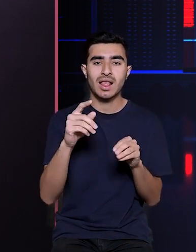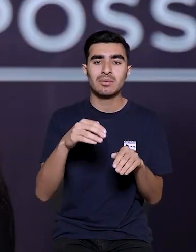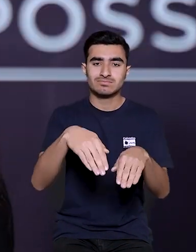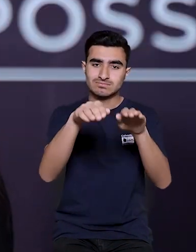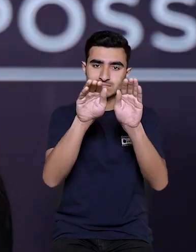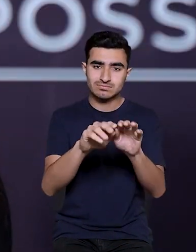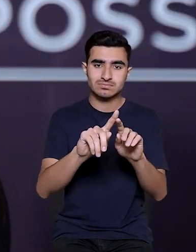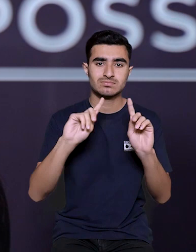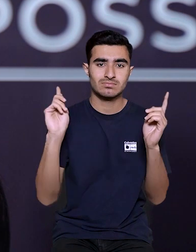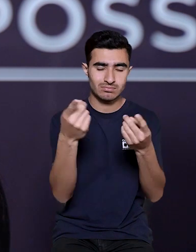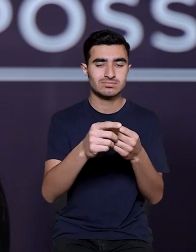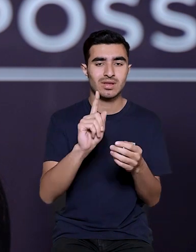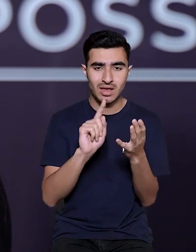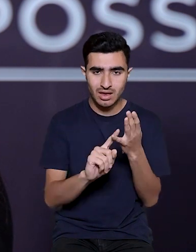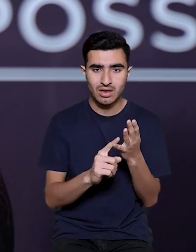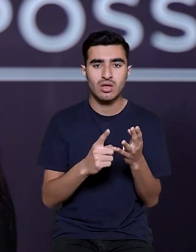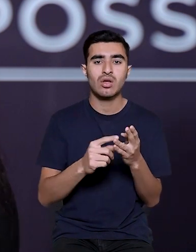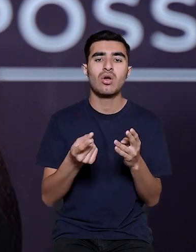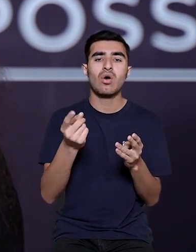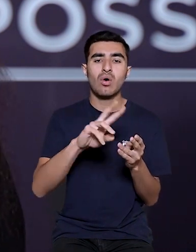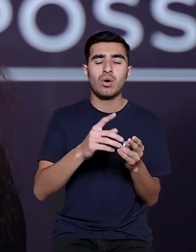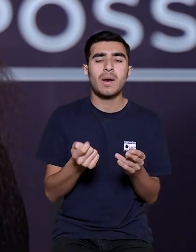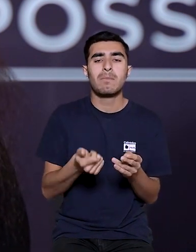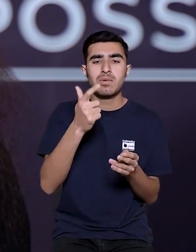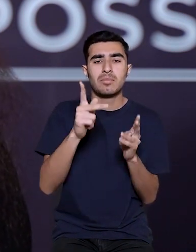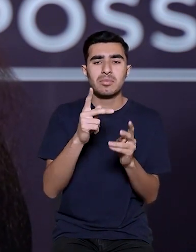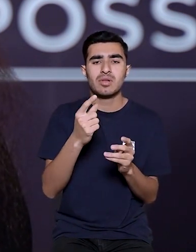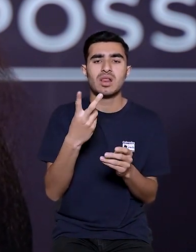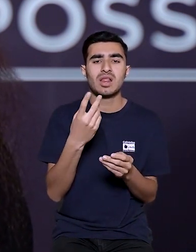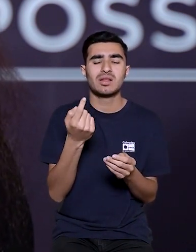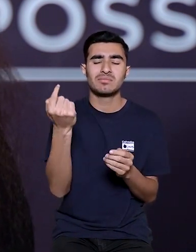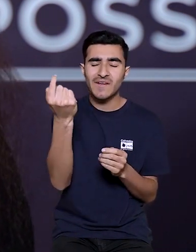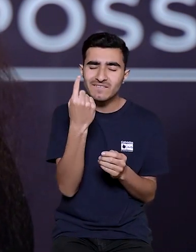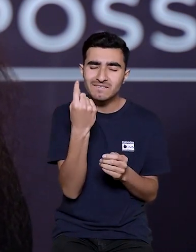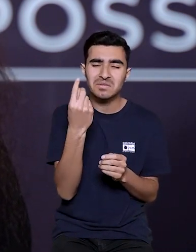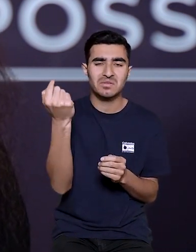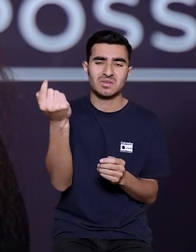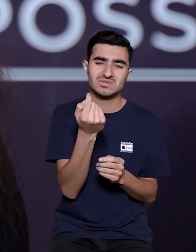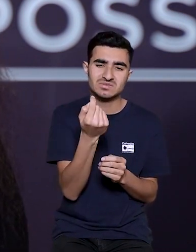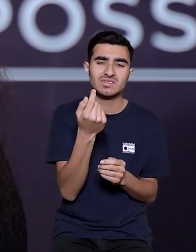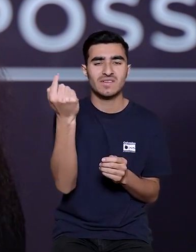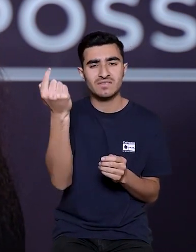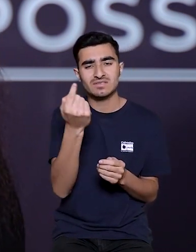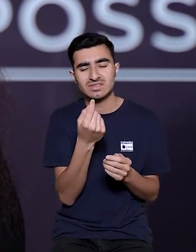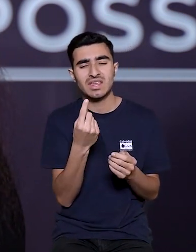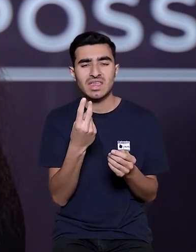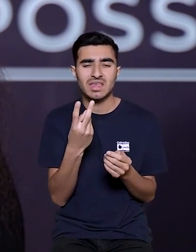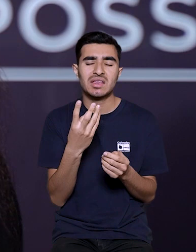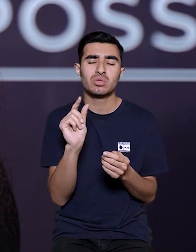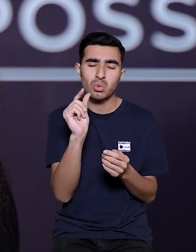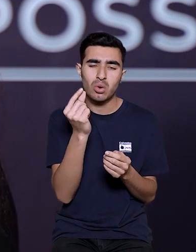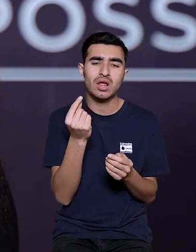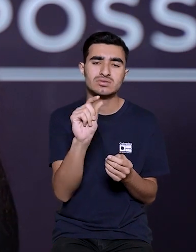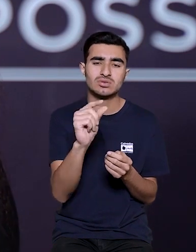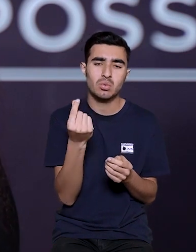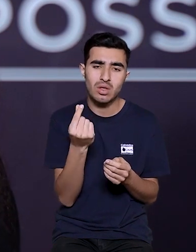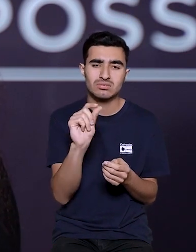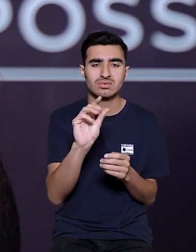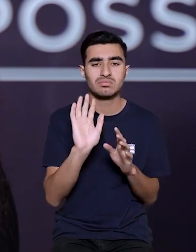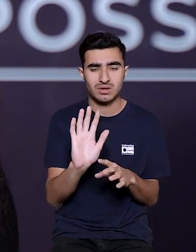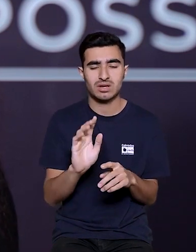था, माधुलाल का दरबार होता था, या वो अमीर लोग होते थे जो आकर कभी कभार इनको